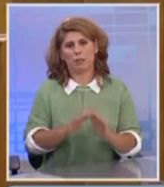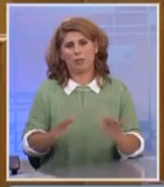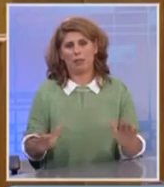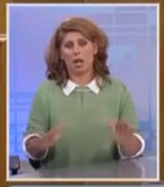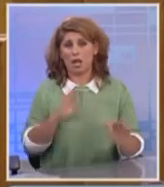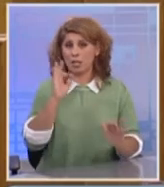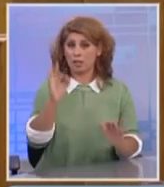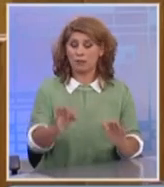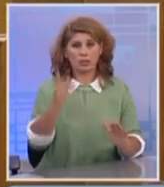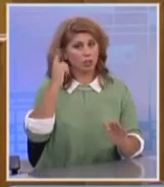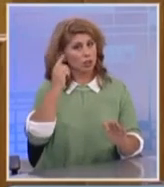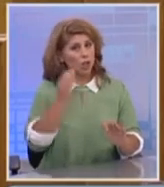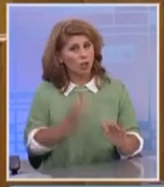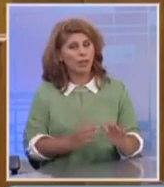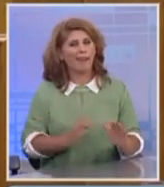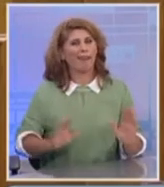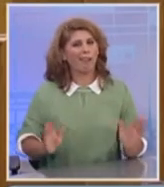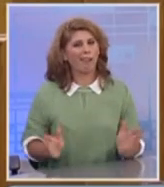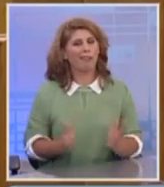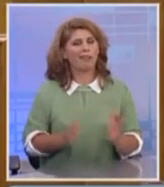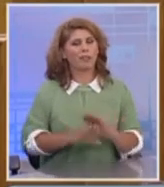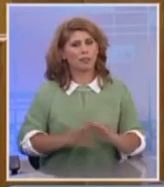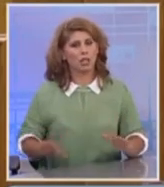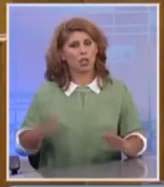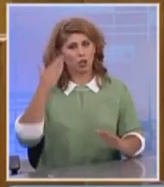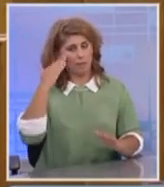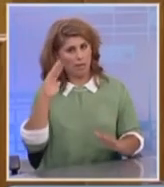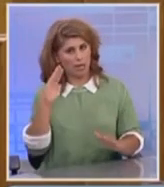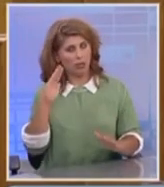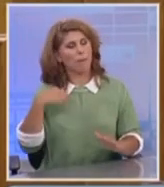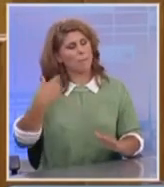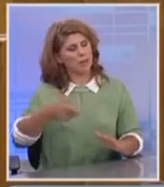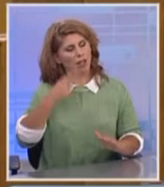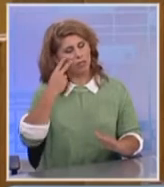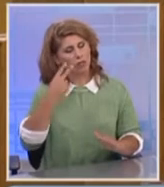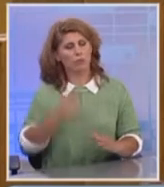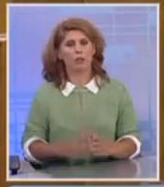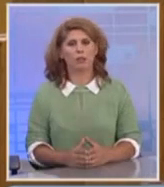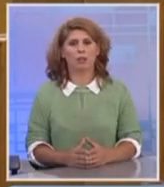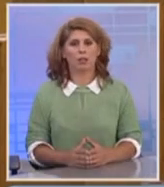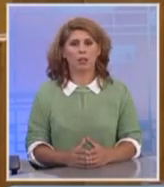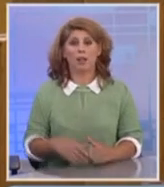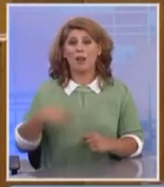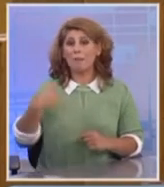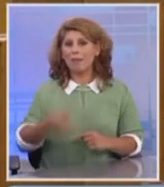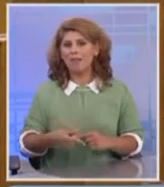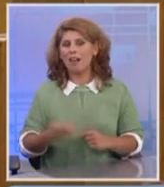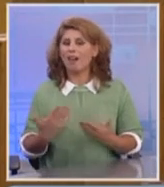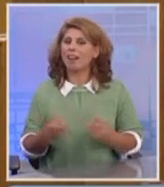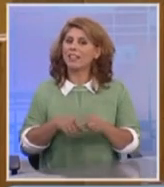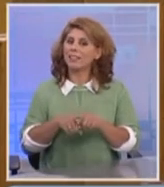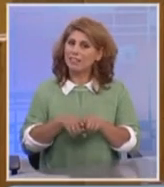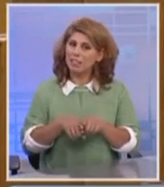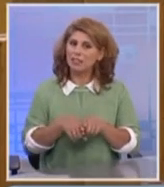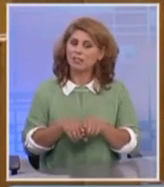να οδηγήσει στη λογική «άντε να τελειώσουμε το γυμνάσιο και μετά βλέπουμε». Όμως το μετά έχει να κάνει